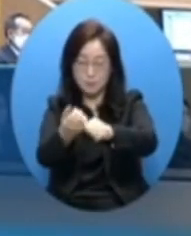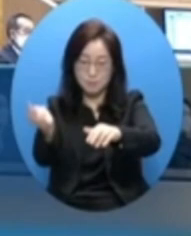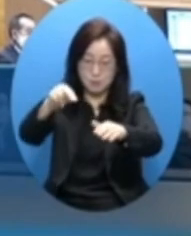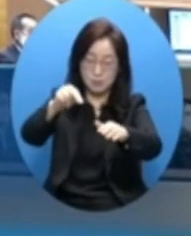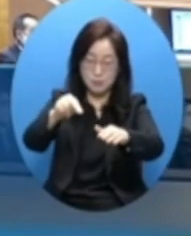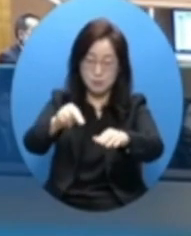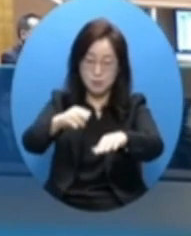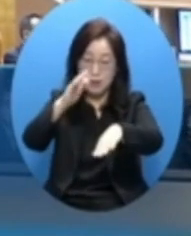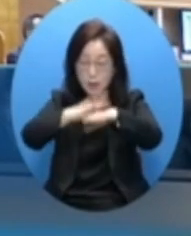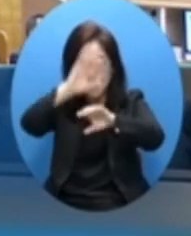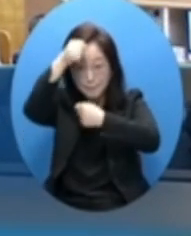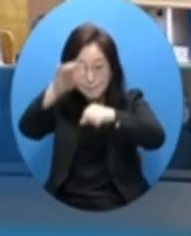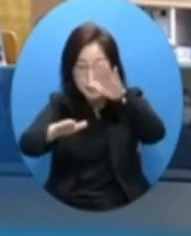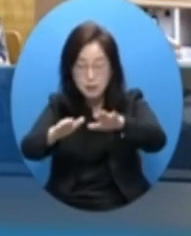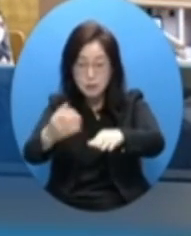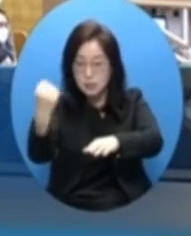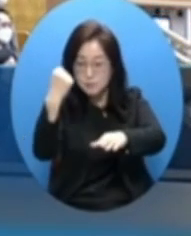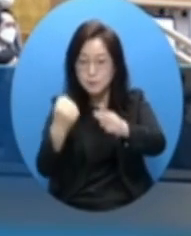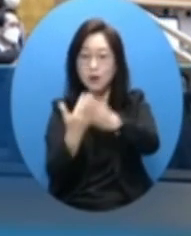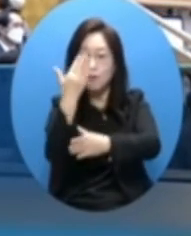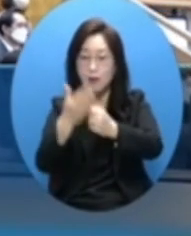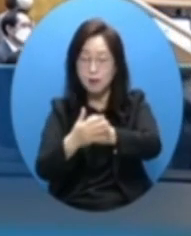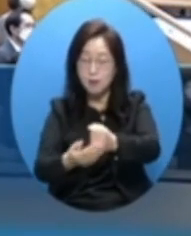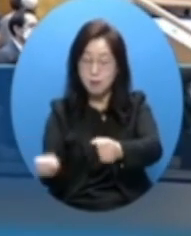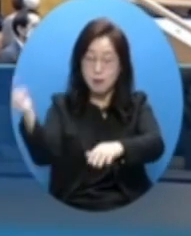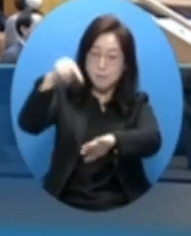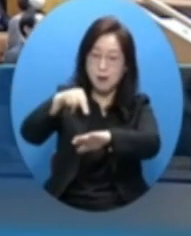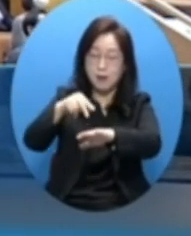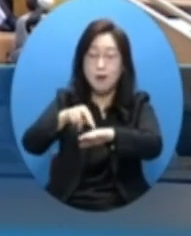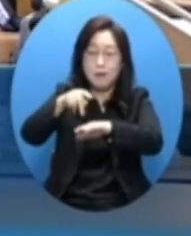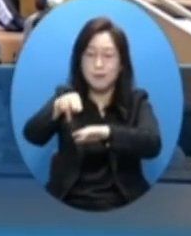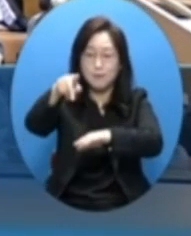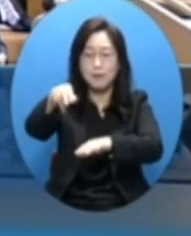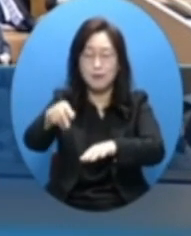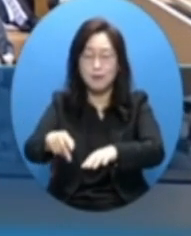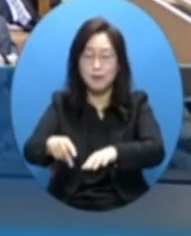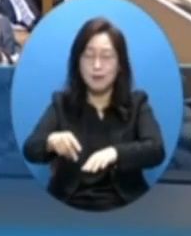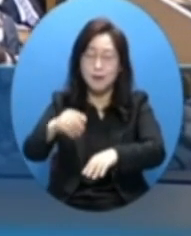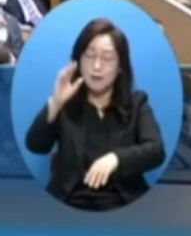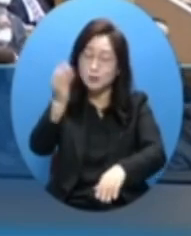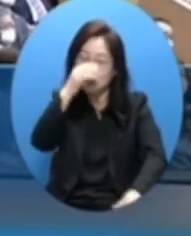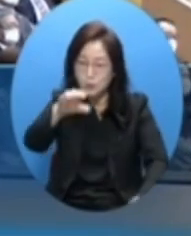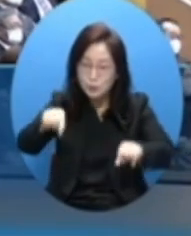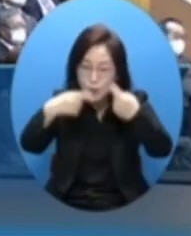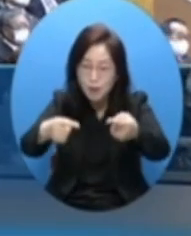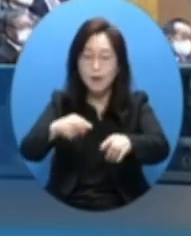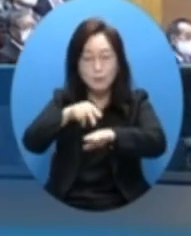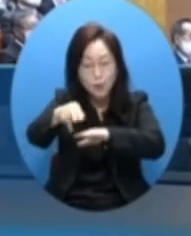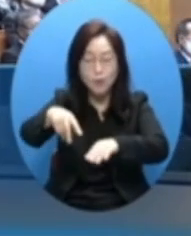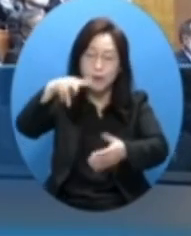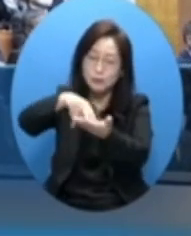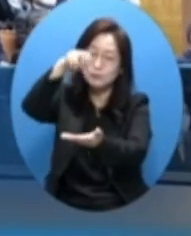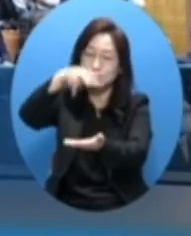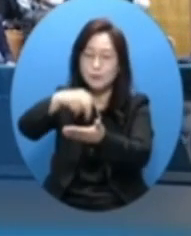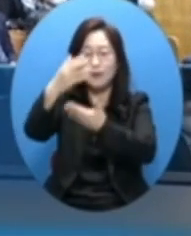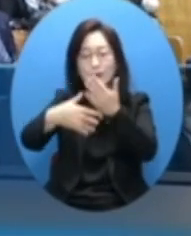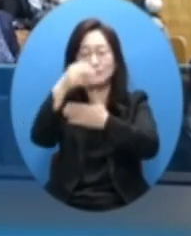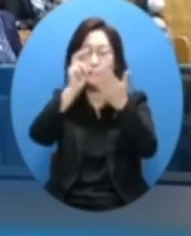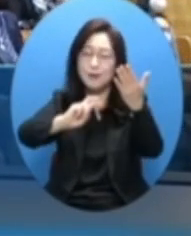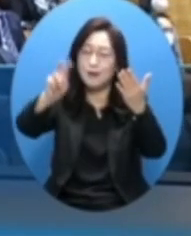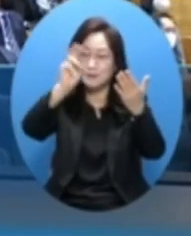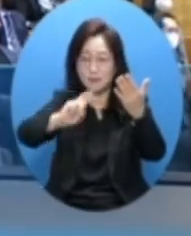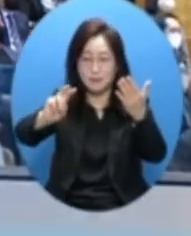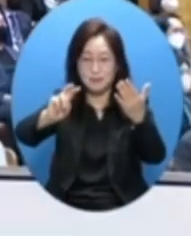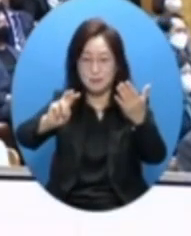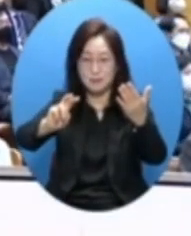발목이 곧 힘을 얻고 뛰어 서서 걸으며 그들과 함께 성전으로 들어가면서 먹기도 하고 뛰기도 하며 하나님을 찬송하니